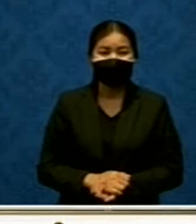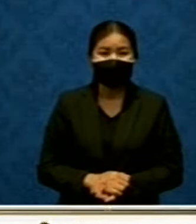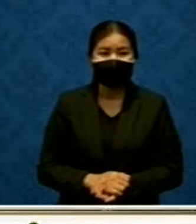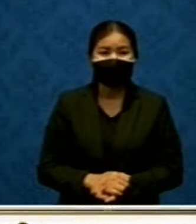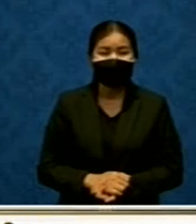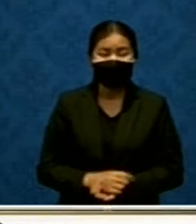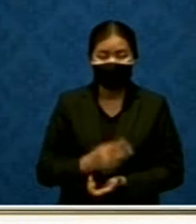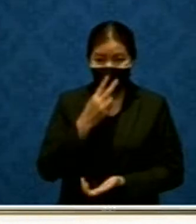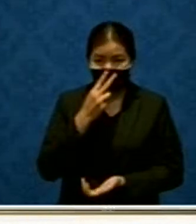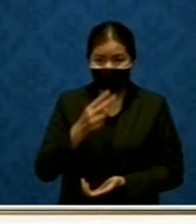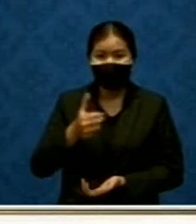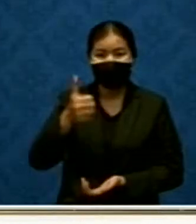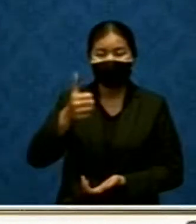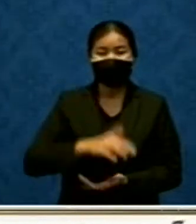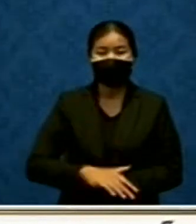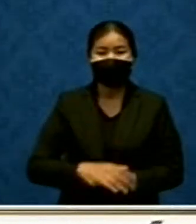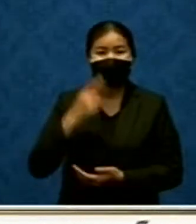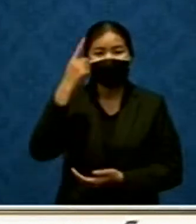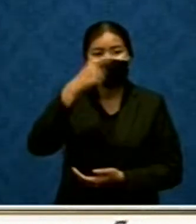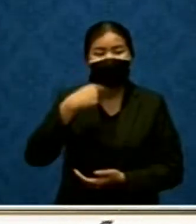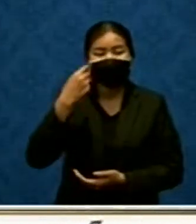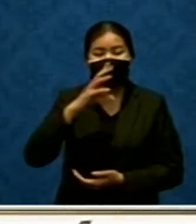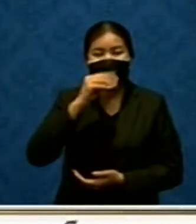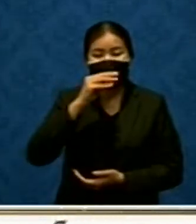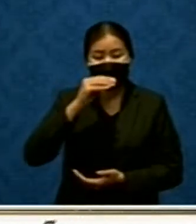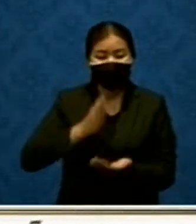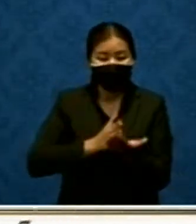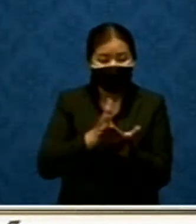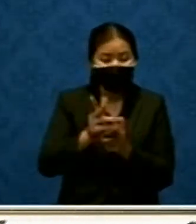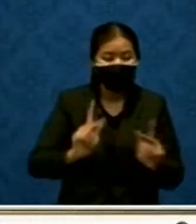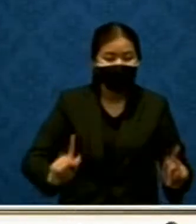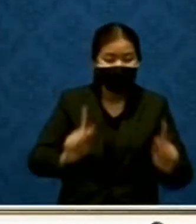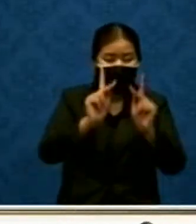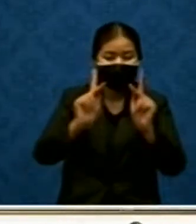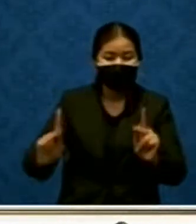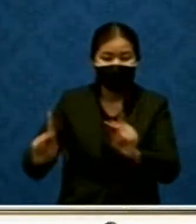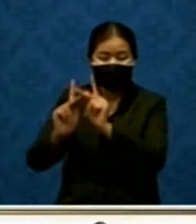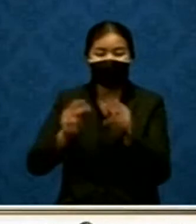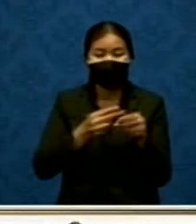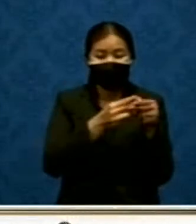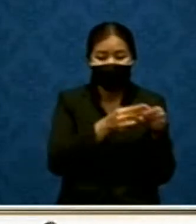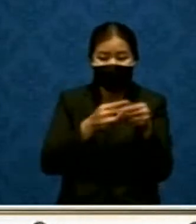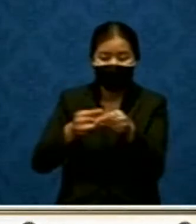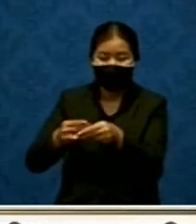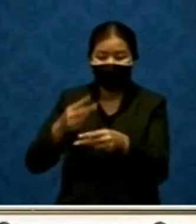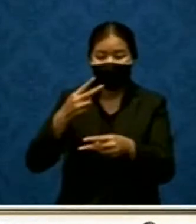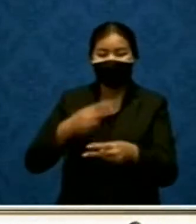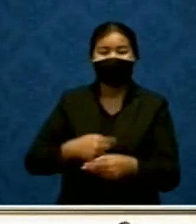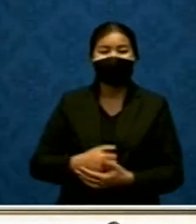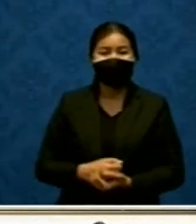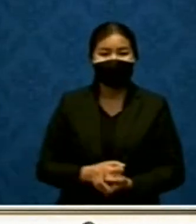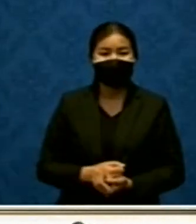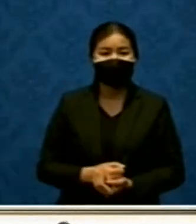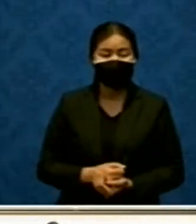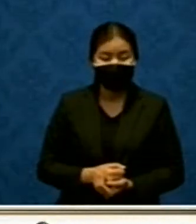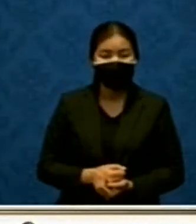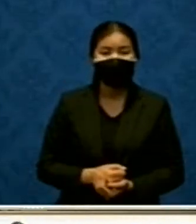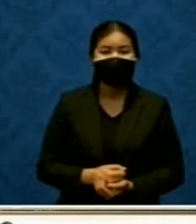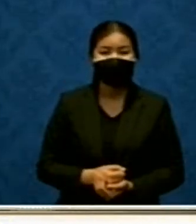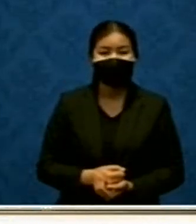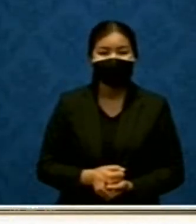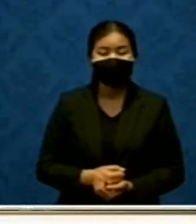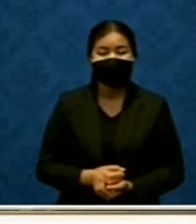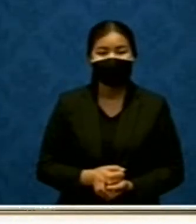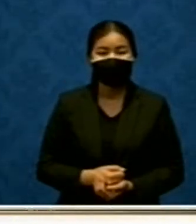ดูได้เลยนะครั แต่ละท่านขึ้มาพดก็พูก แต่กระสวงตัเอง ไม่ไดมการปกป้องนายก รทมูตรีเลยแล้ไว JR